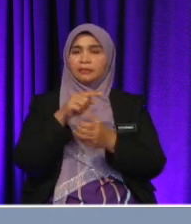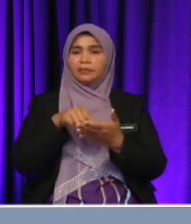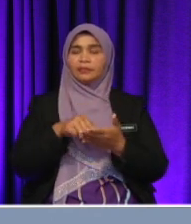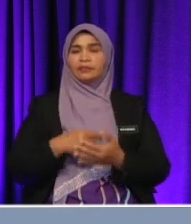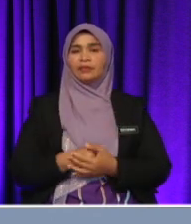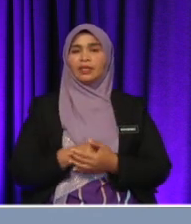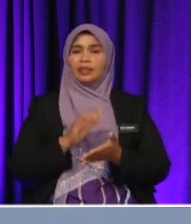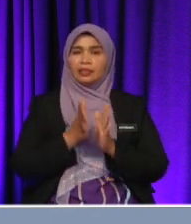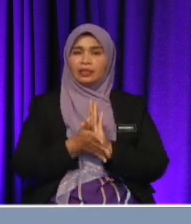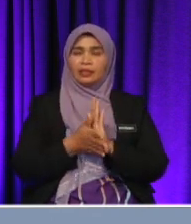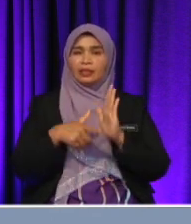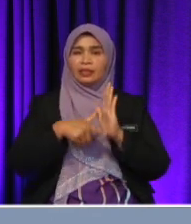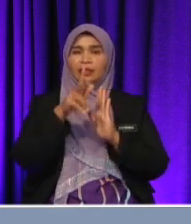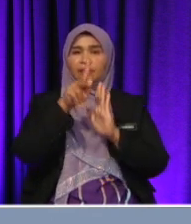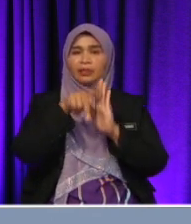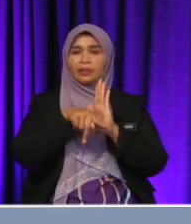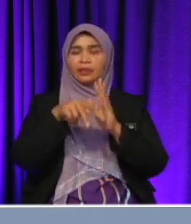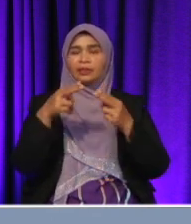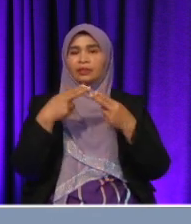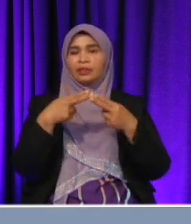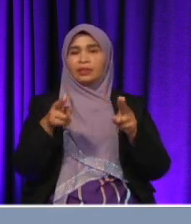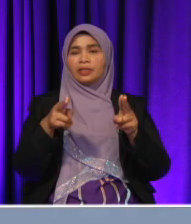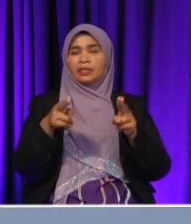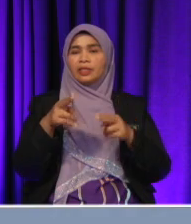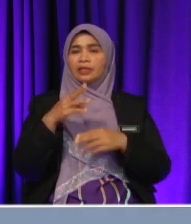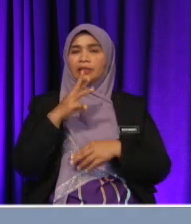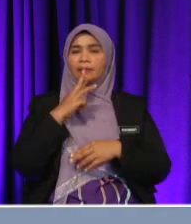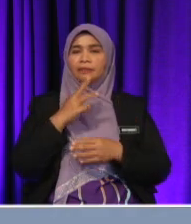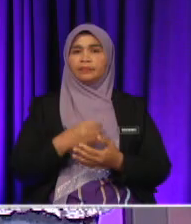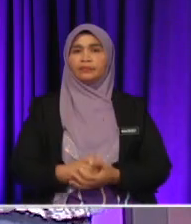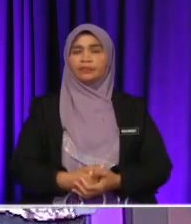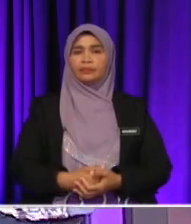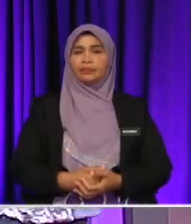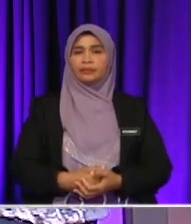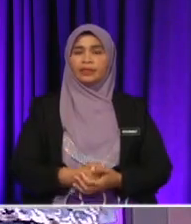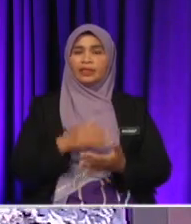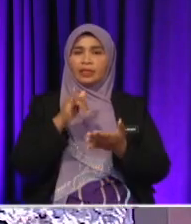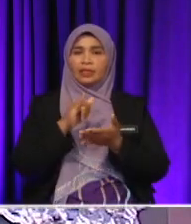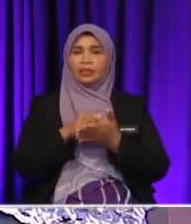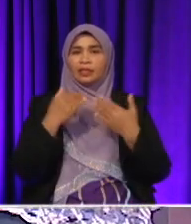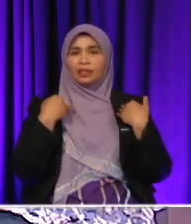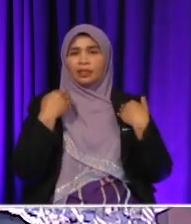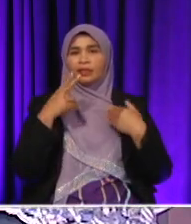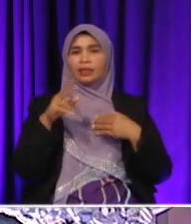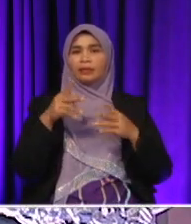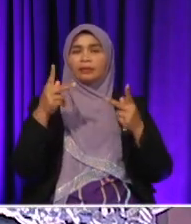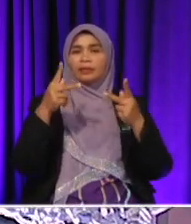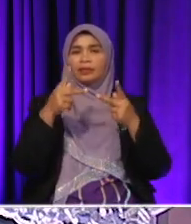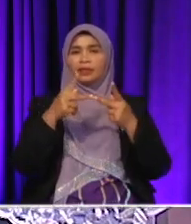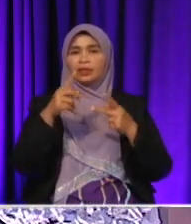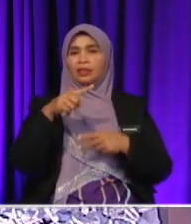jadi lebih kurang Dia kehilangan air oke itu adalah penyesuaian